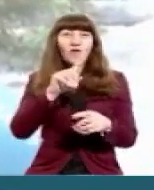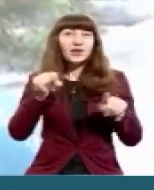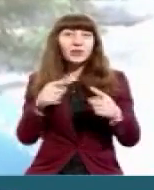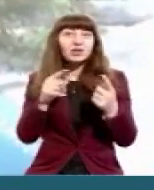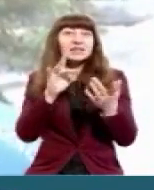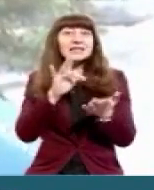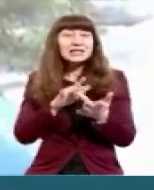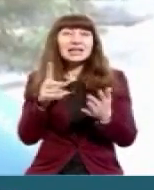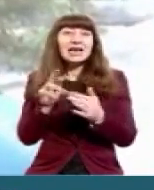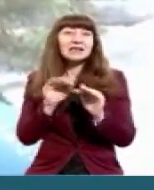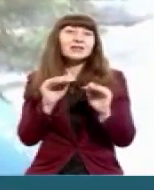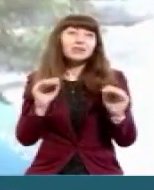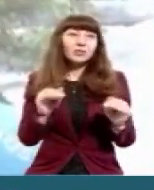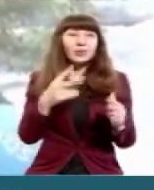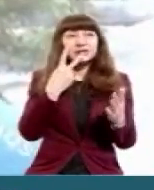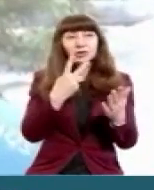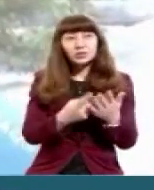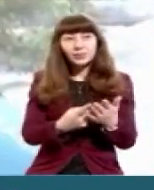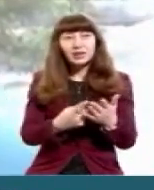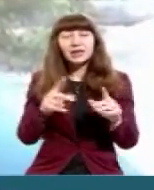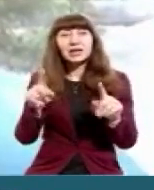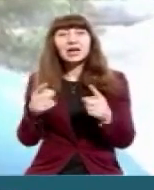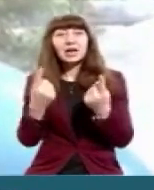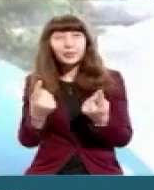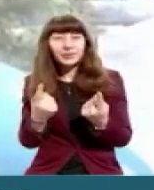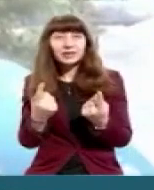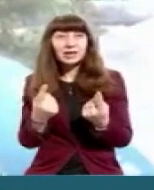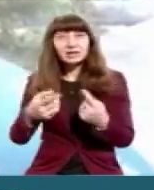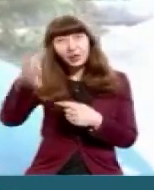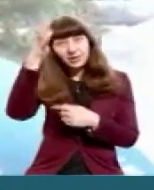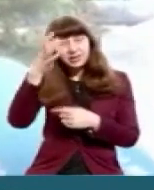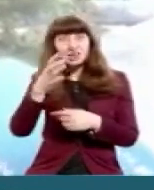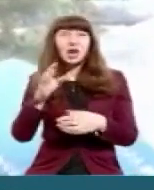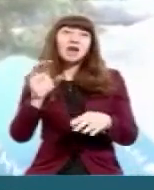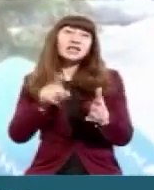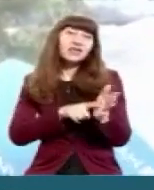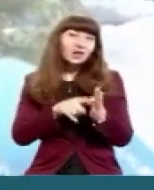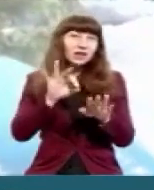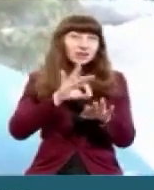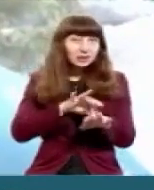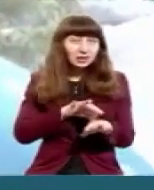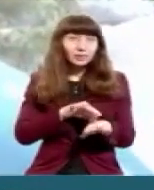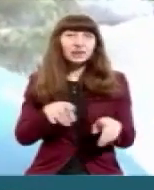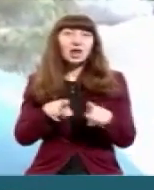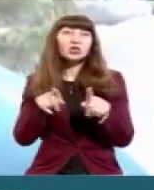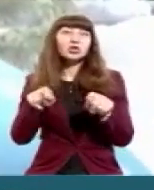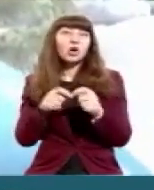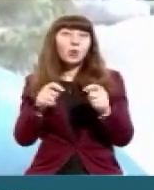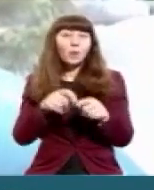центре для детей у нас предусматривается реабилитация для психоневрологическими патологиями и также с